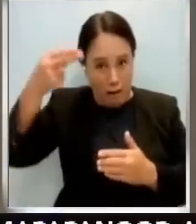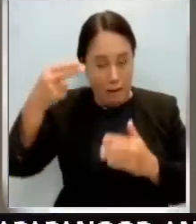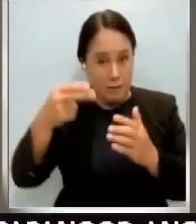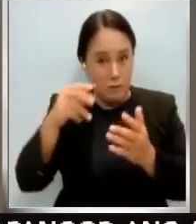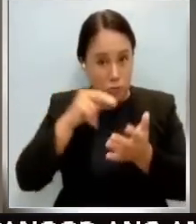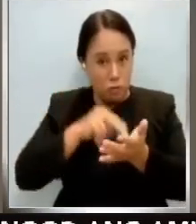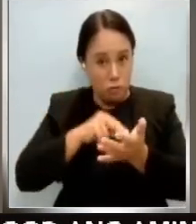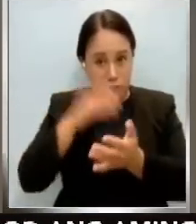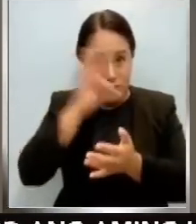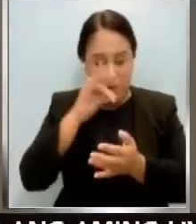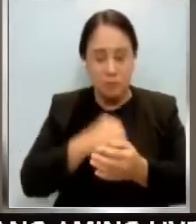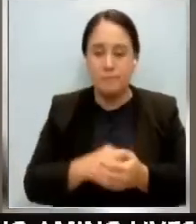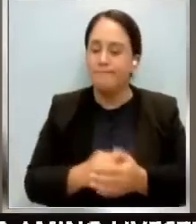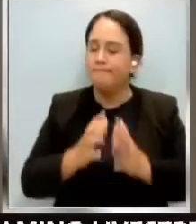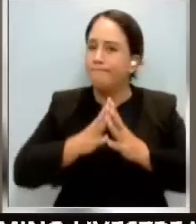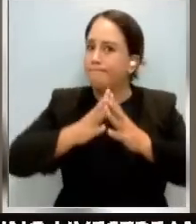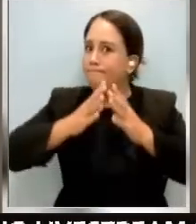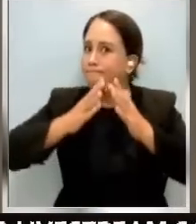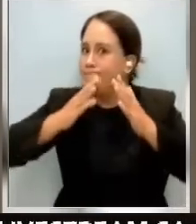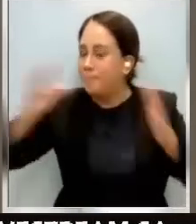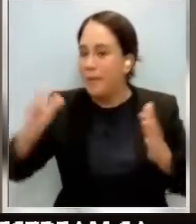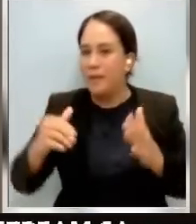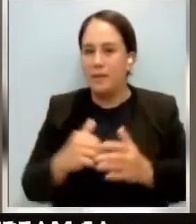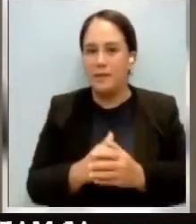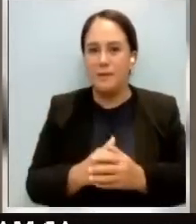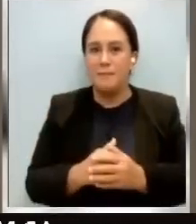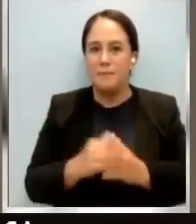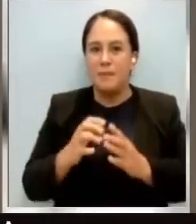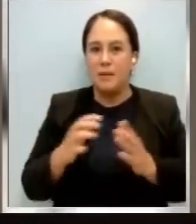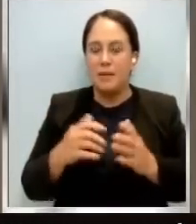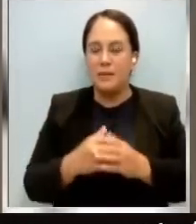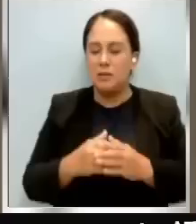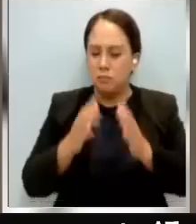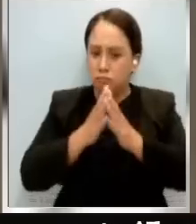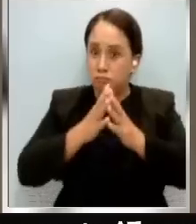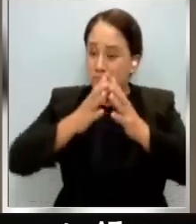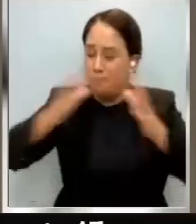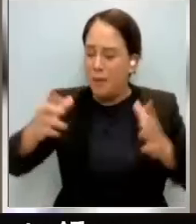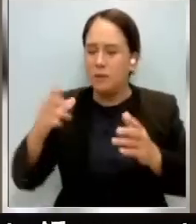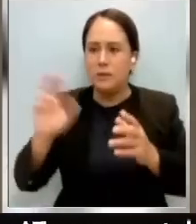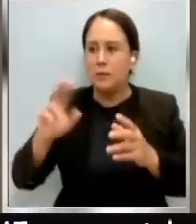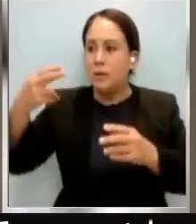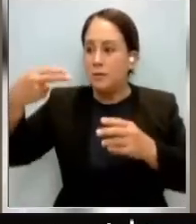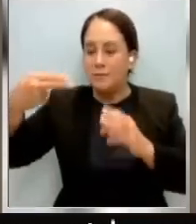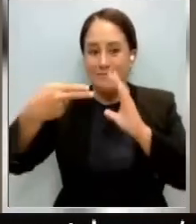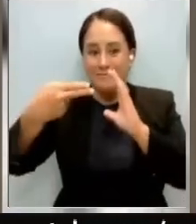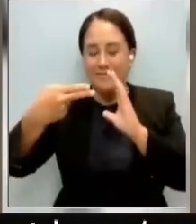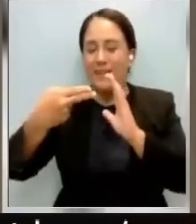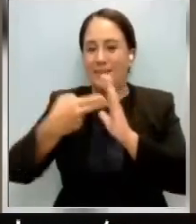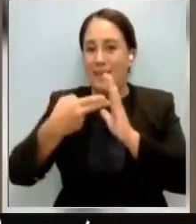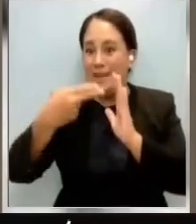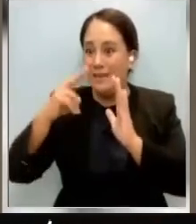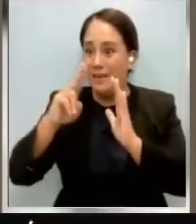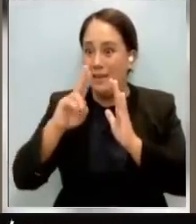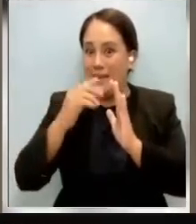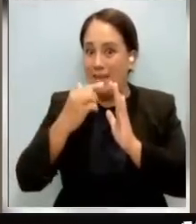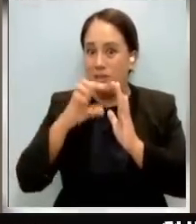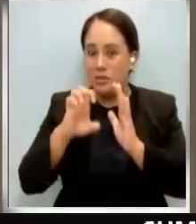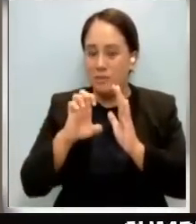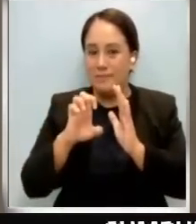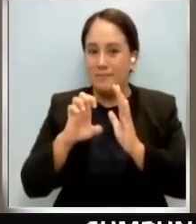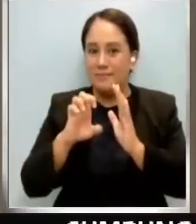huge. And yung huge capital letters, bold titles pa nga